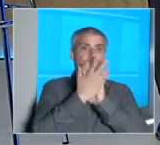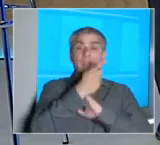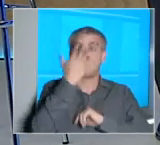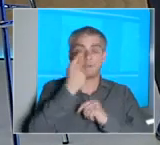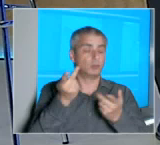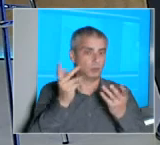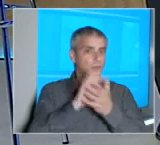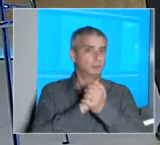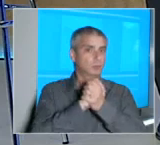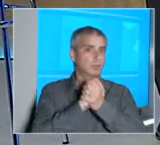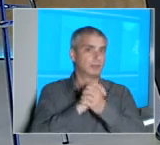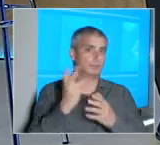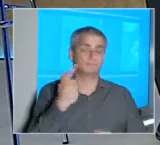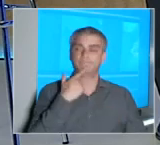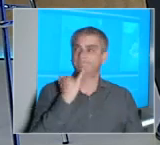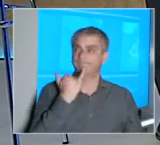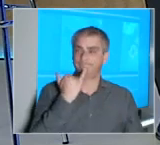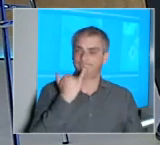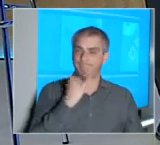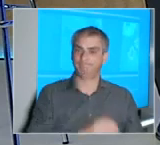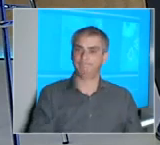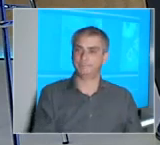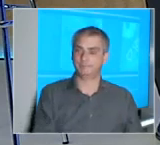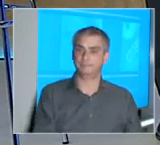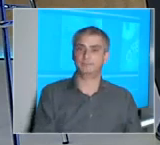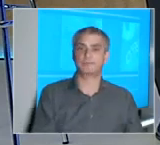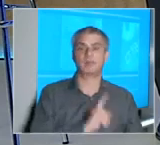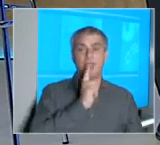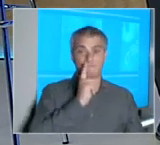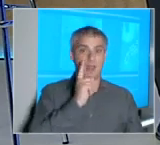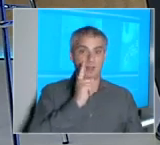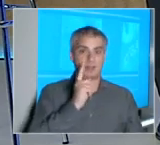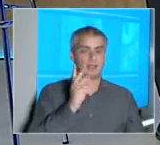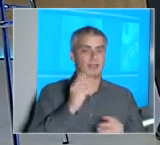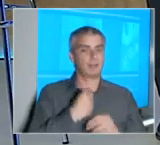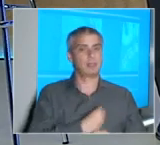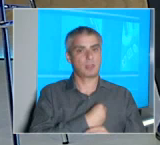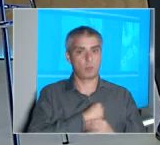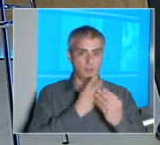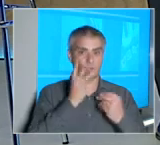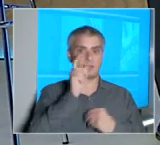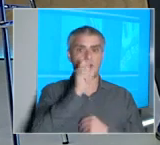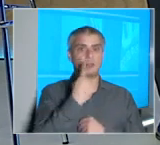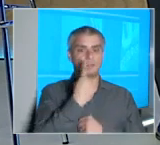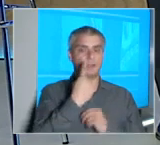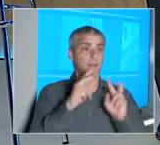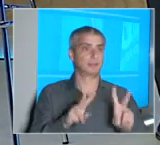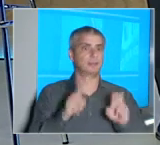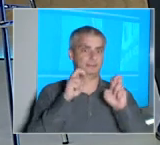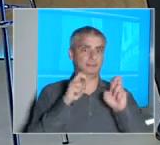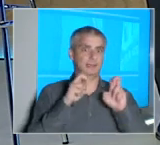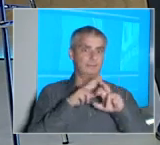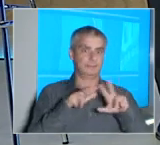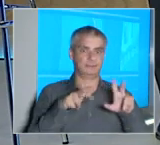הם היו מיודדים לכל אורך הדרך הזאת. נכון. אבל כמובן לצד הניחומים הרבים היה אדם אחד שניצל את